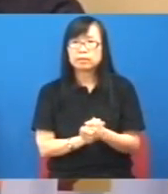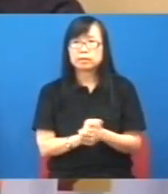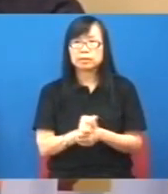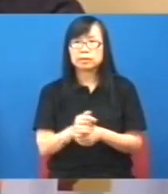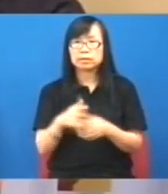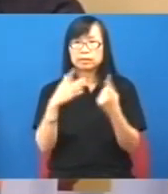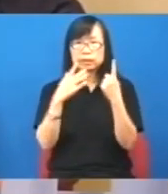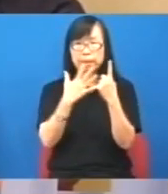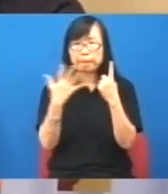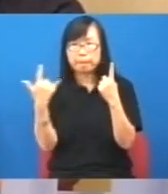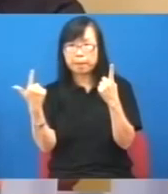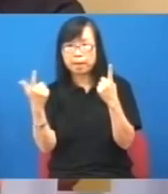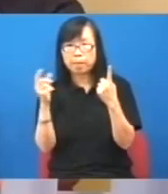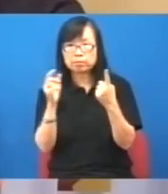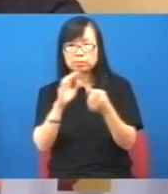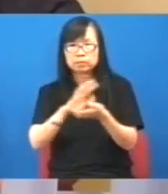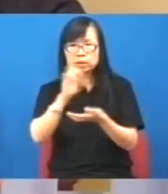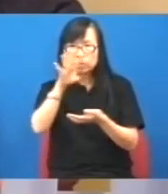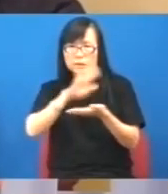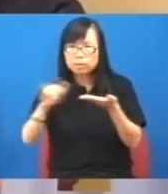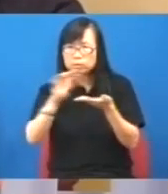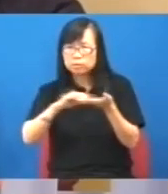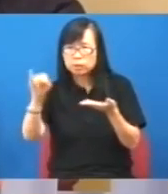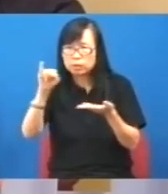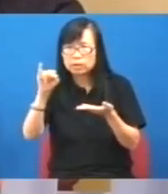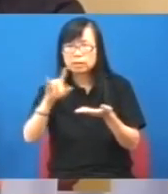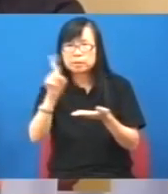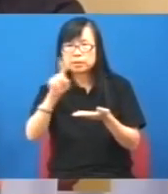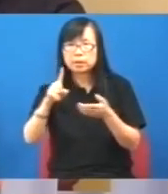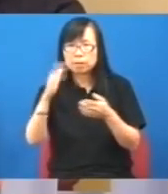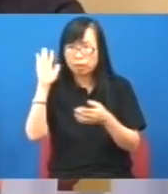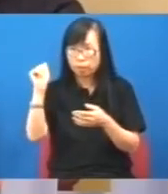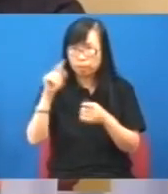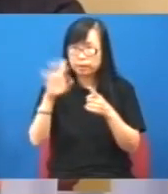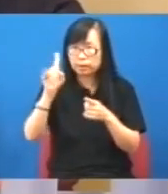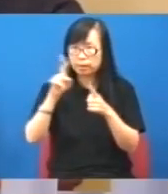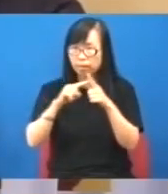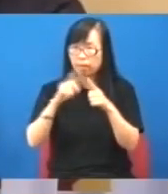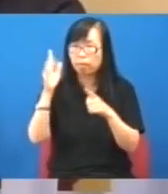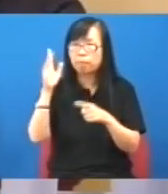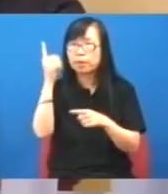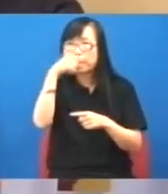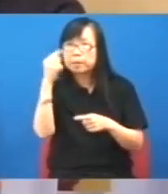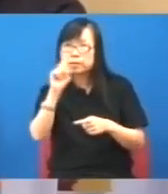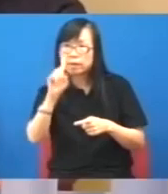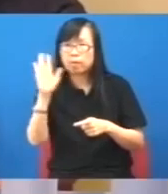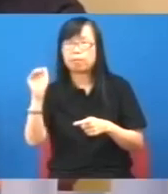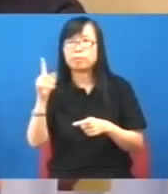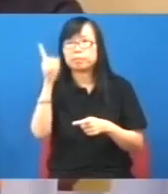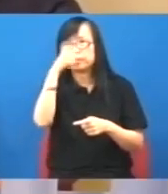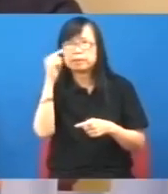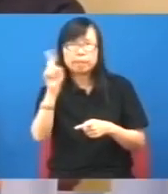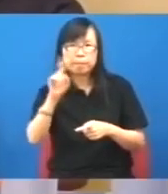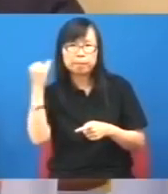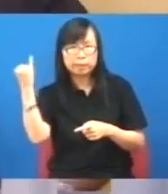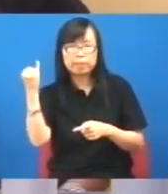五八裏邊係冇講清楚話邊啲人得邊啲人唔得嘅時候咧，或者邊啲人先只有邊啲人得嘅時候咧，咁就會一定延伸